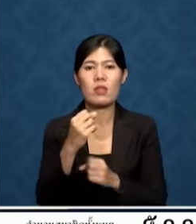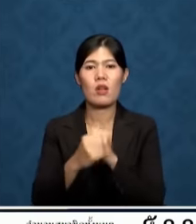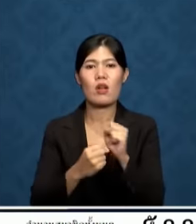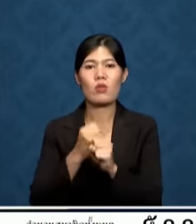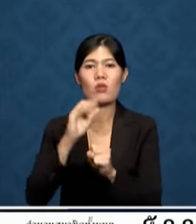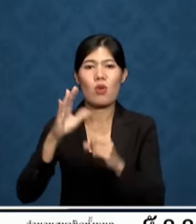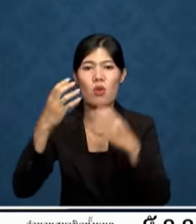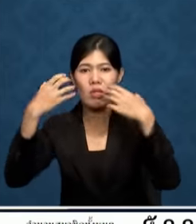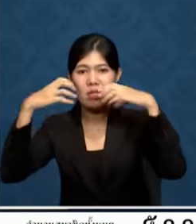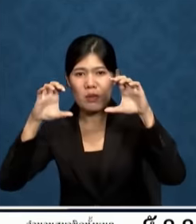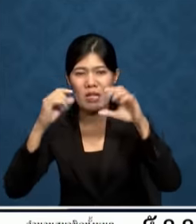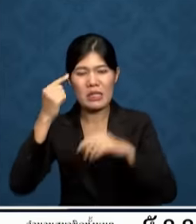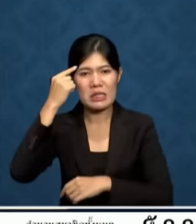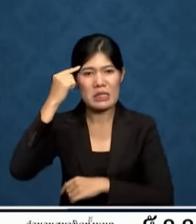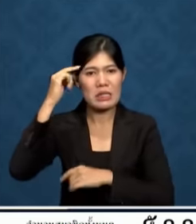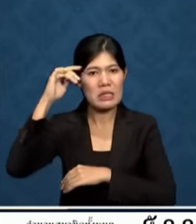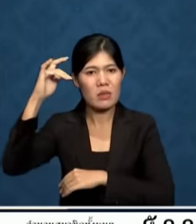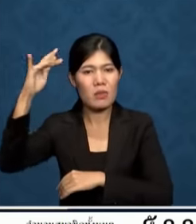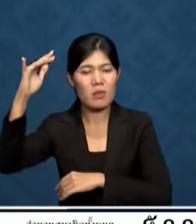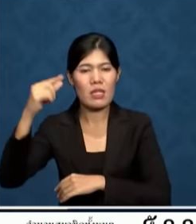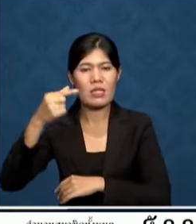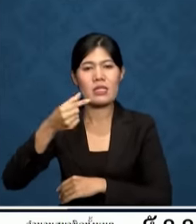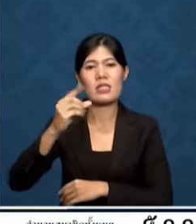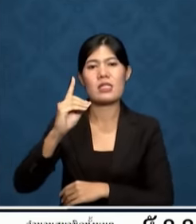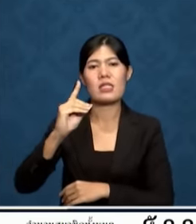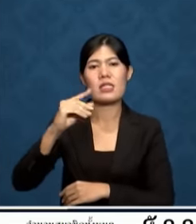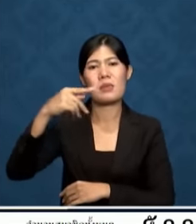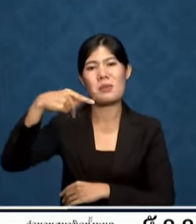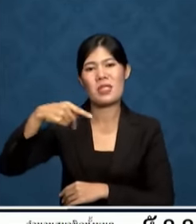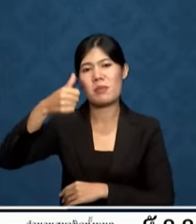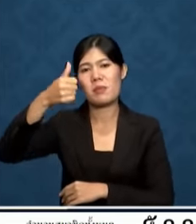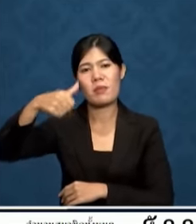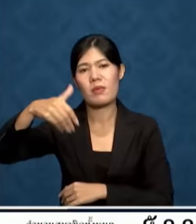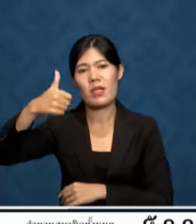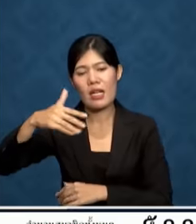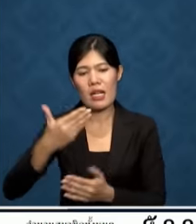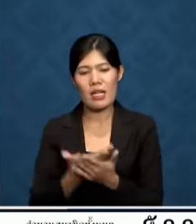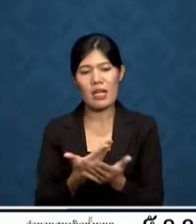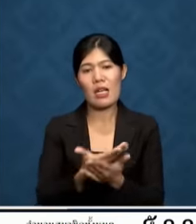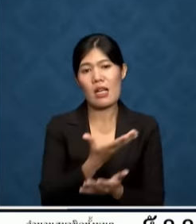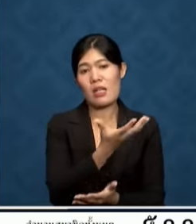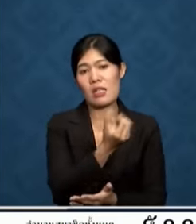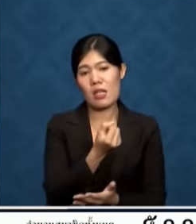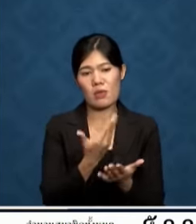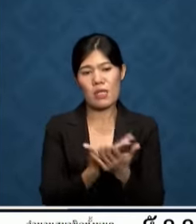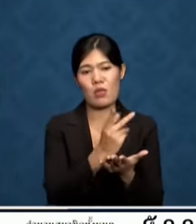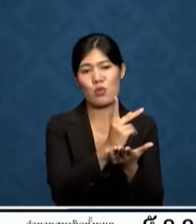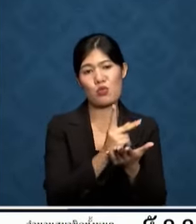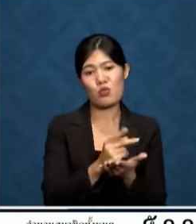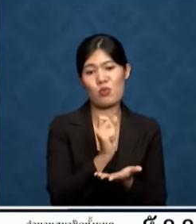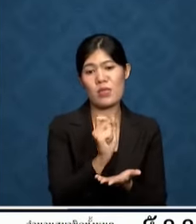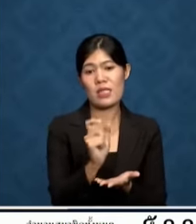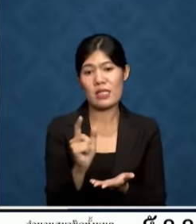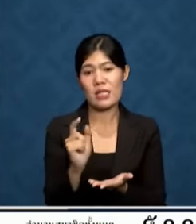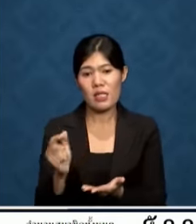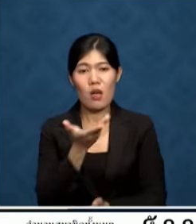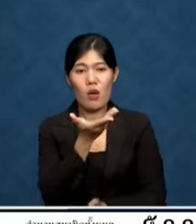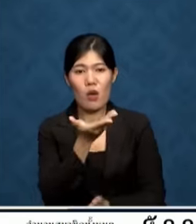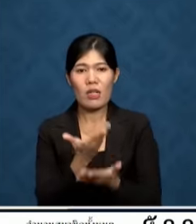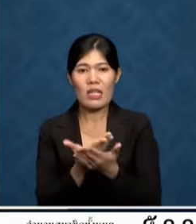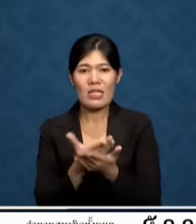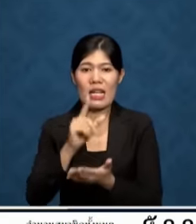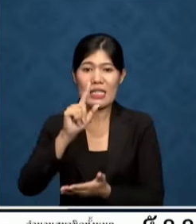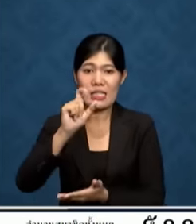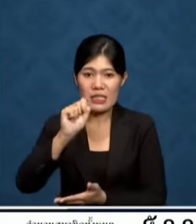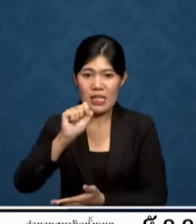วาดฝัน GDPฟองสบู่ทั้งลักไก่งบกู้มาแจกขอเงินเป็นแสนล้านทั้งที่ยังไม่ถามกฤษฎีกา